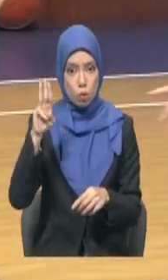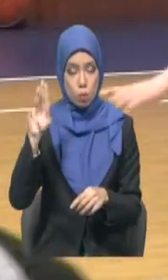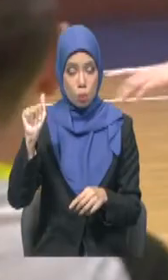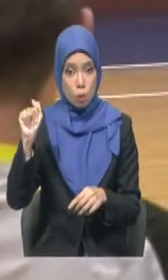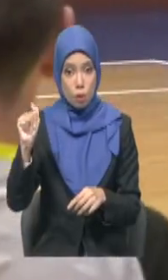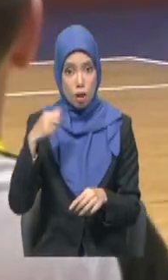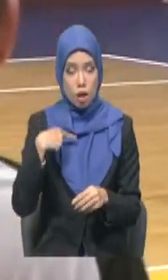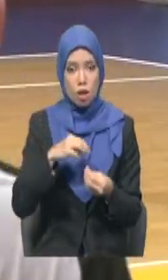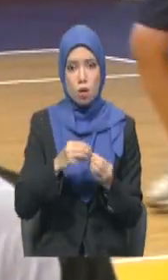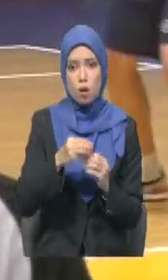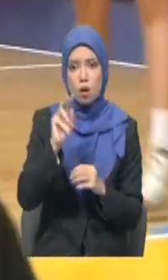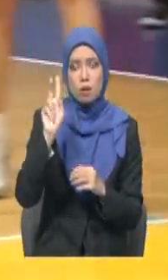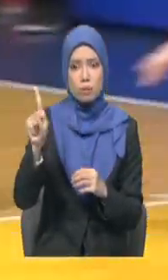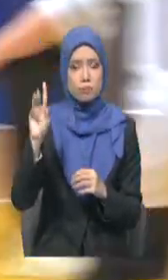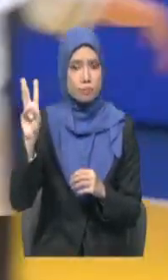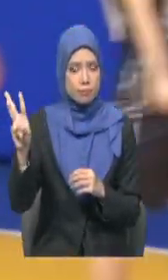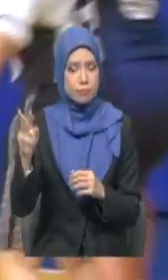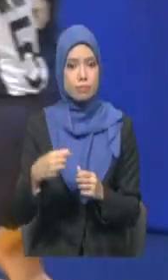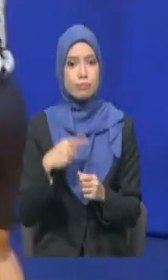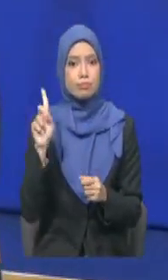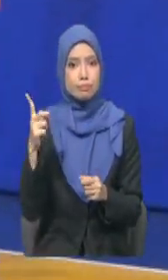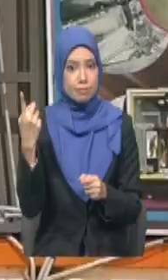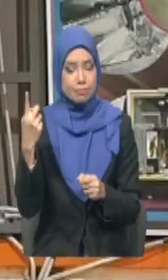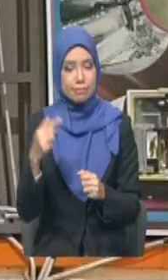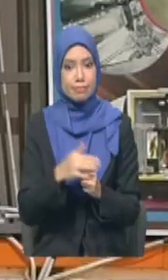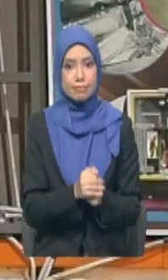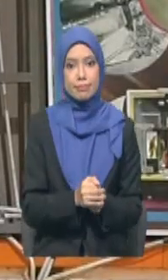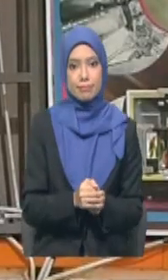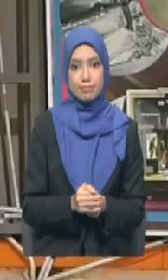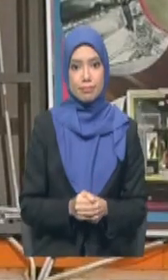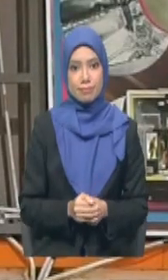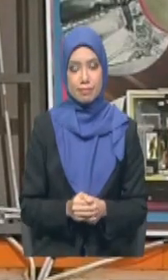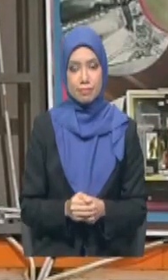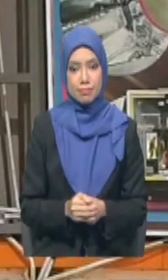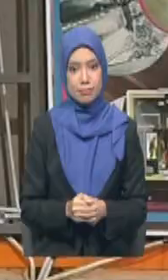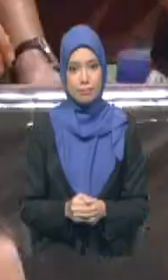kalah 2838 kepada gol chgha Kuala